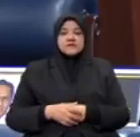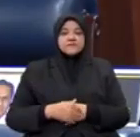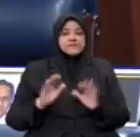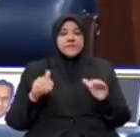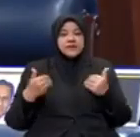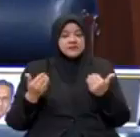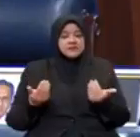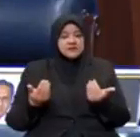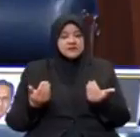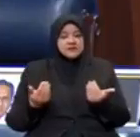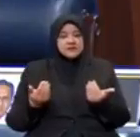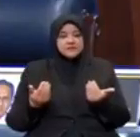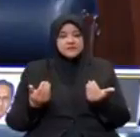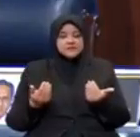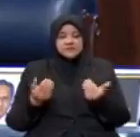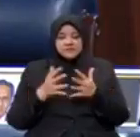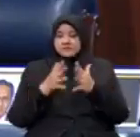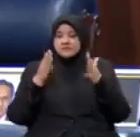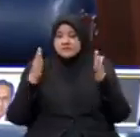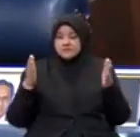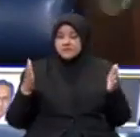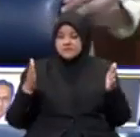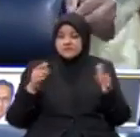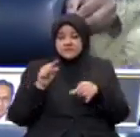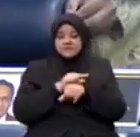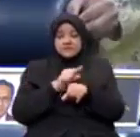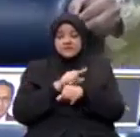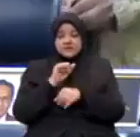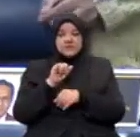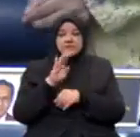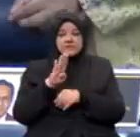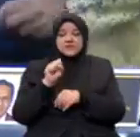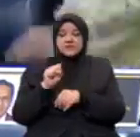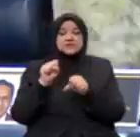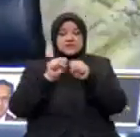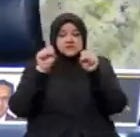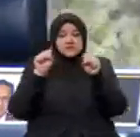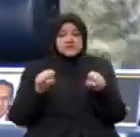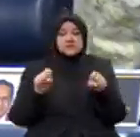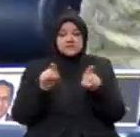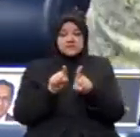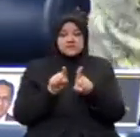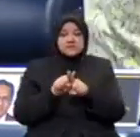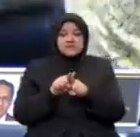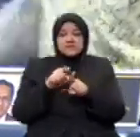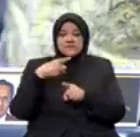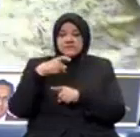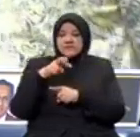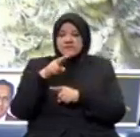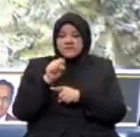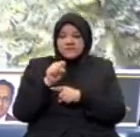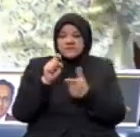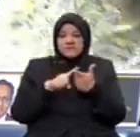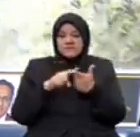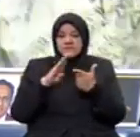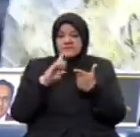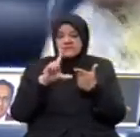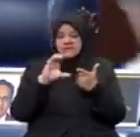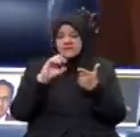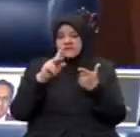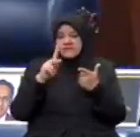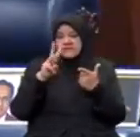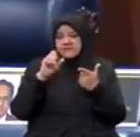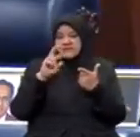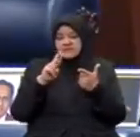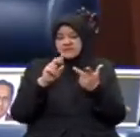sejauh manakah perkembangan penggunaan IBS system seperti precast, block work system,